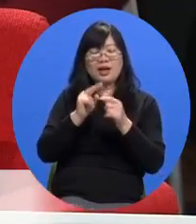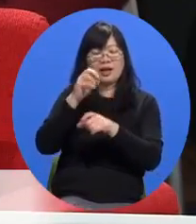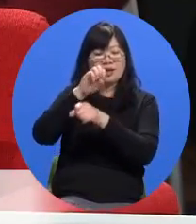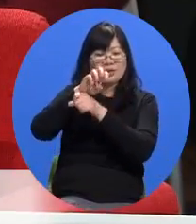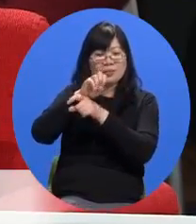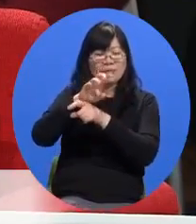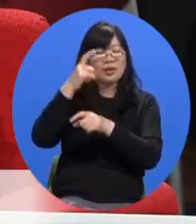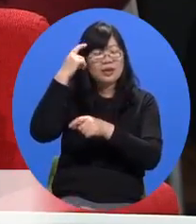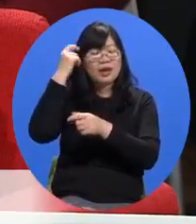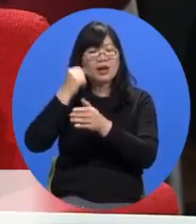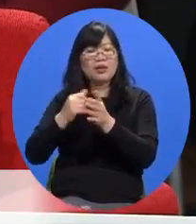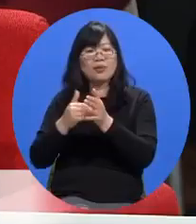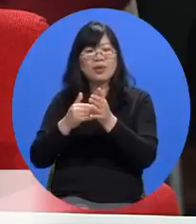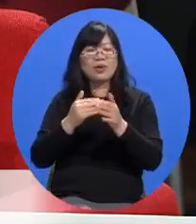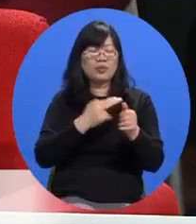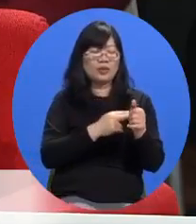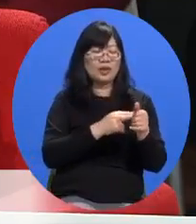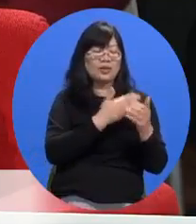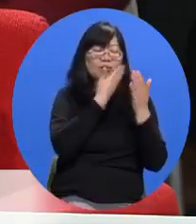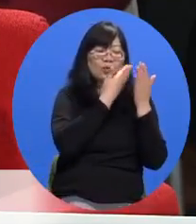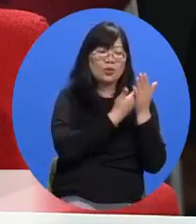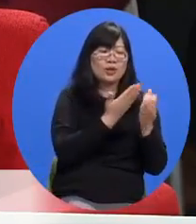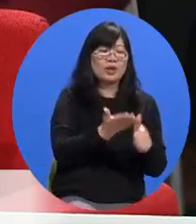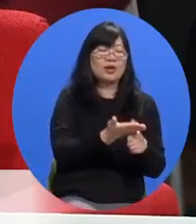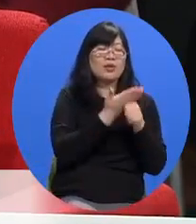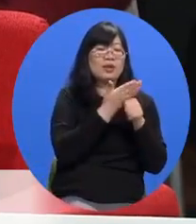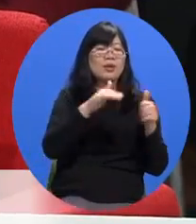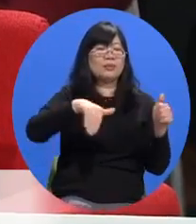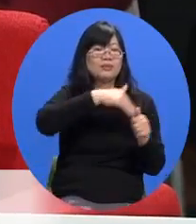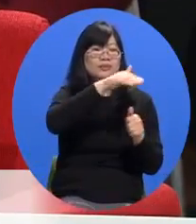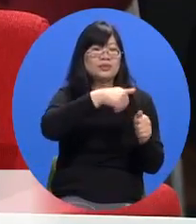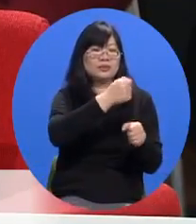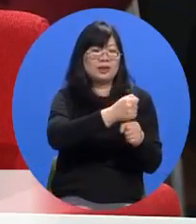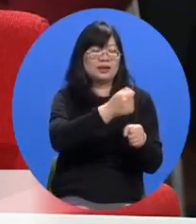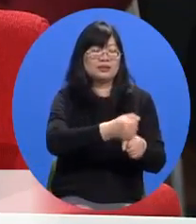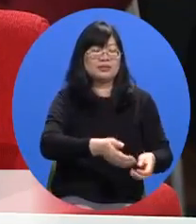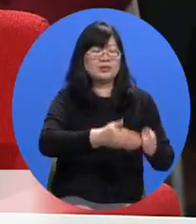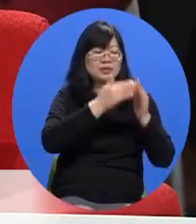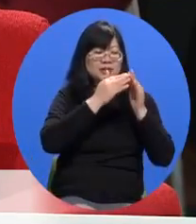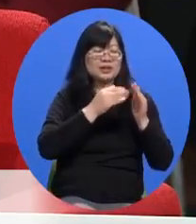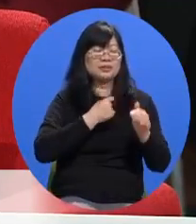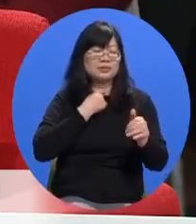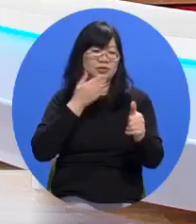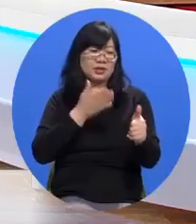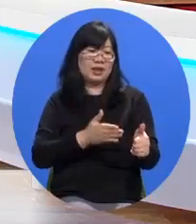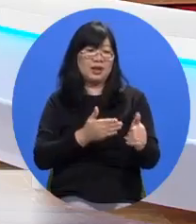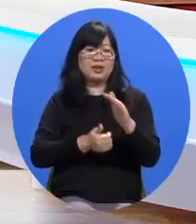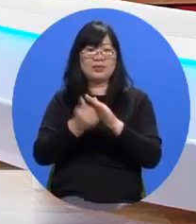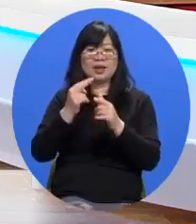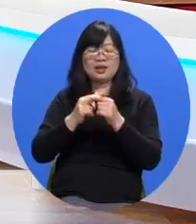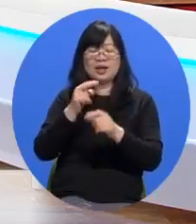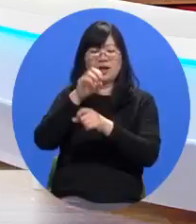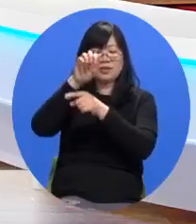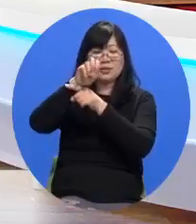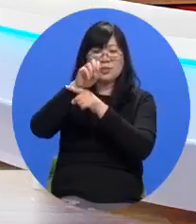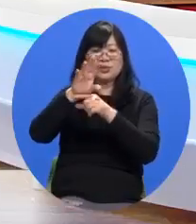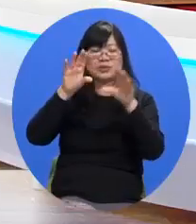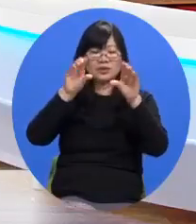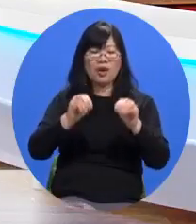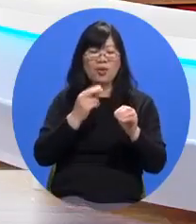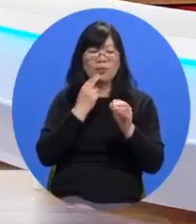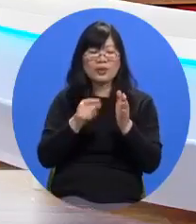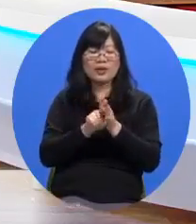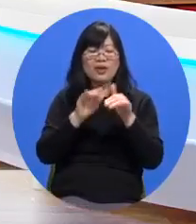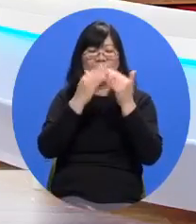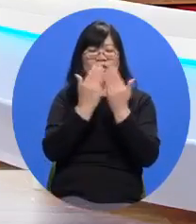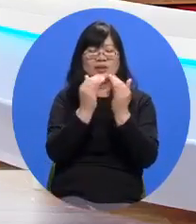여기고 참으로 우리 교사를 소중하게 키우는 그런 분위기 네. 조성을 부탁드리고 싶습니다. 네, 우리의 희망과 등불이 꺼지지 않도록 온